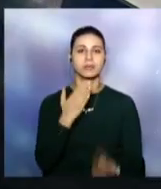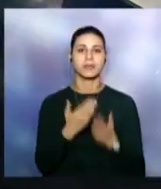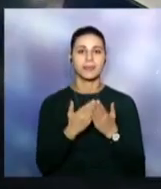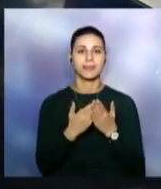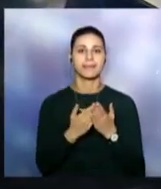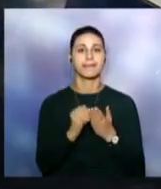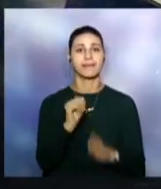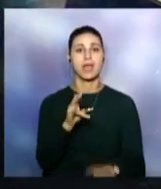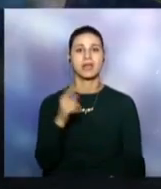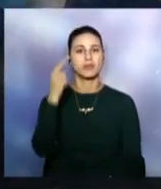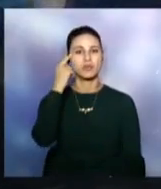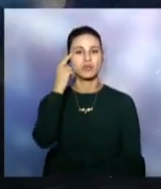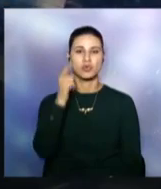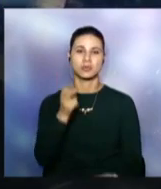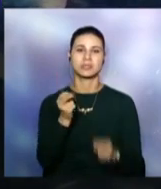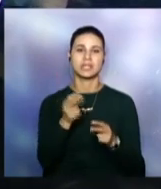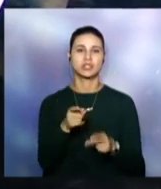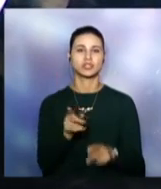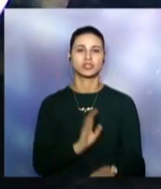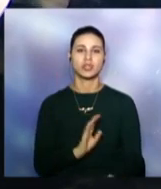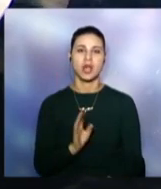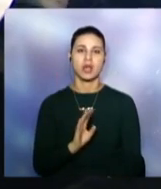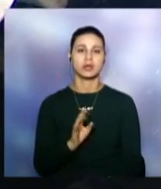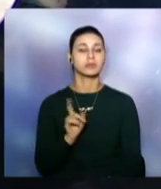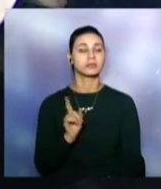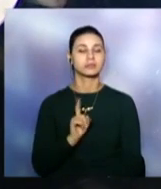მაინც ახალგაზრდაა. ან ართულიდეს, რომ ეს ასე სახიფათოა? არა,